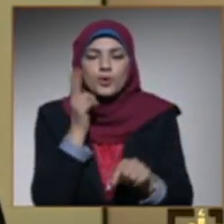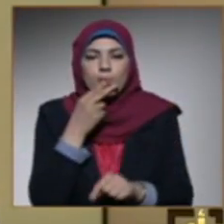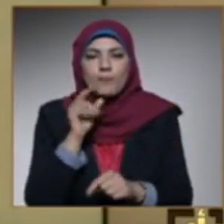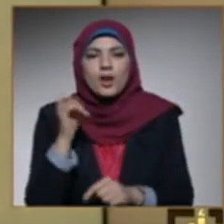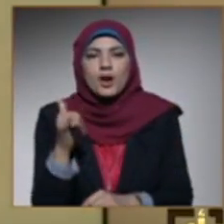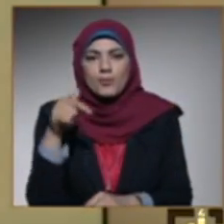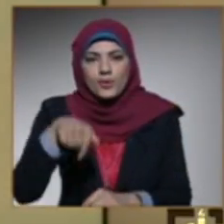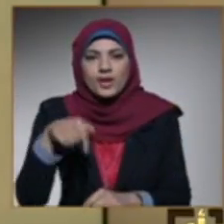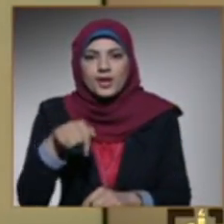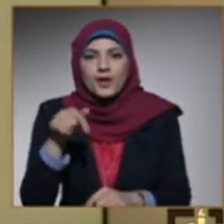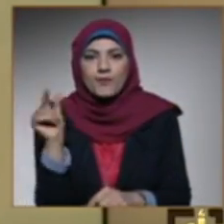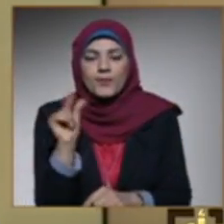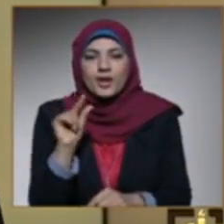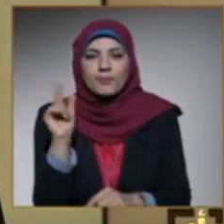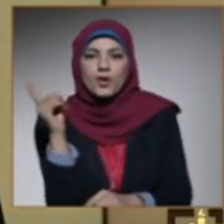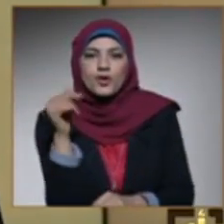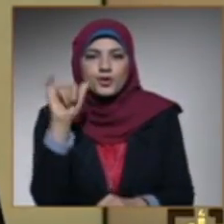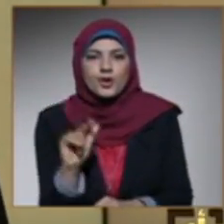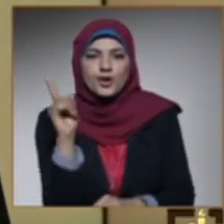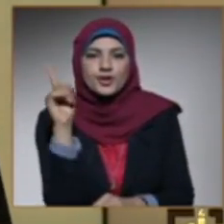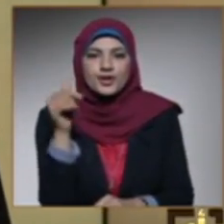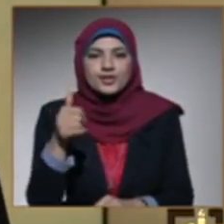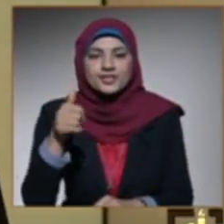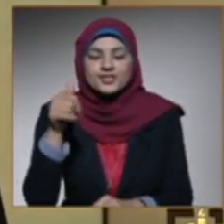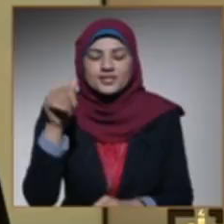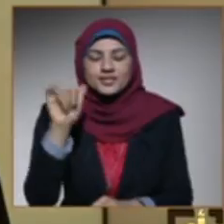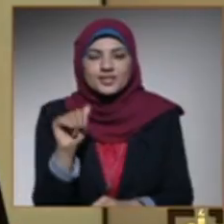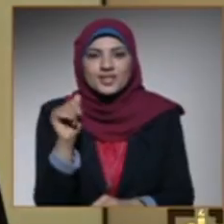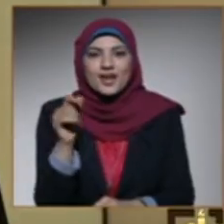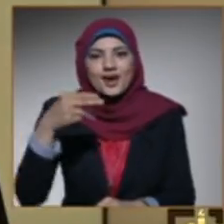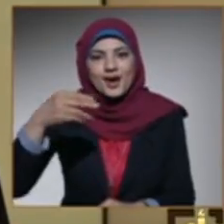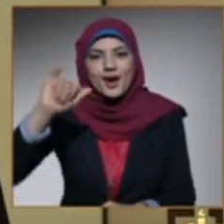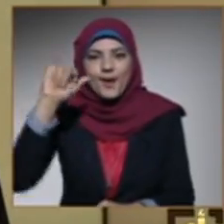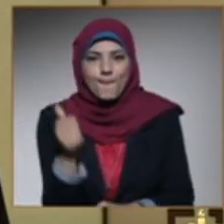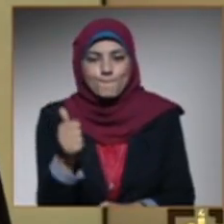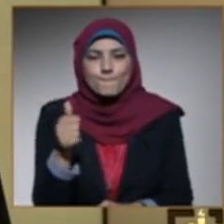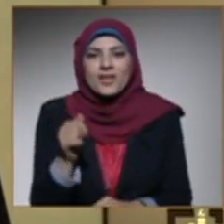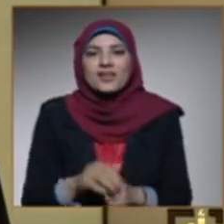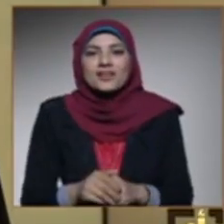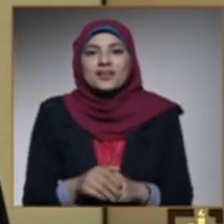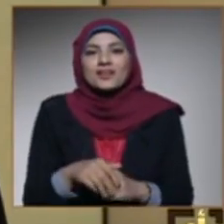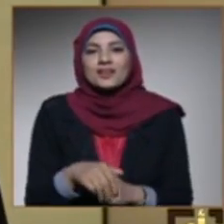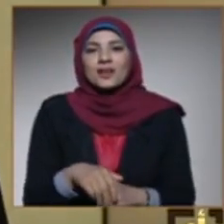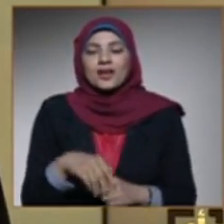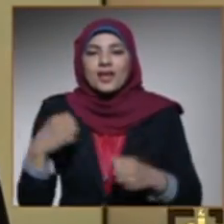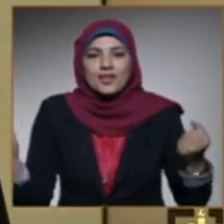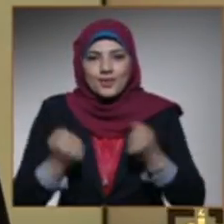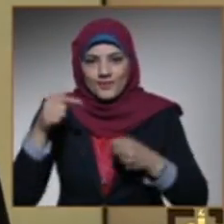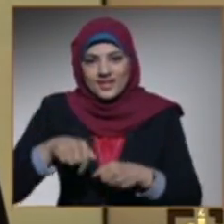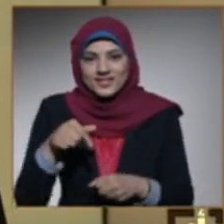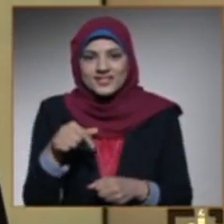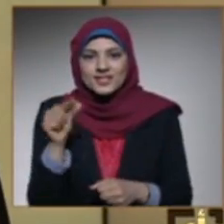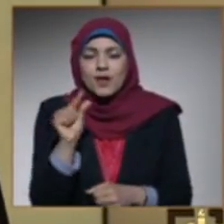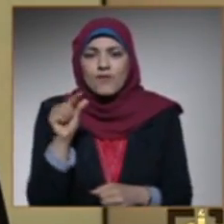وإحنا هنا في برنامج رأي عام بنشارك ولو بجزء بسيط جدا في هذا الاحتفال. هنحاول في هذه الفقرة نلقي